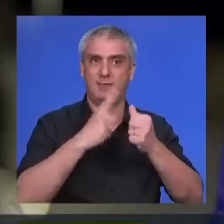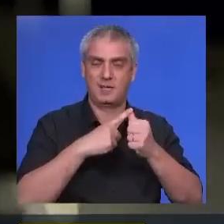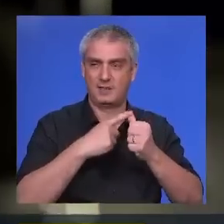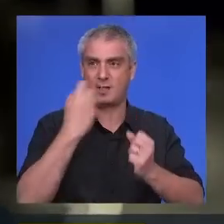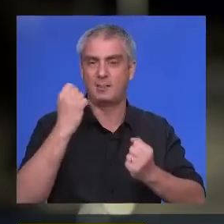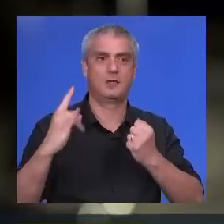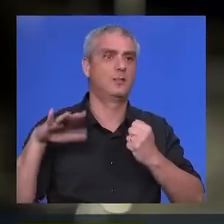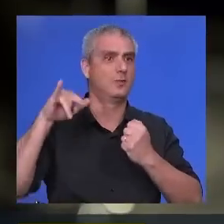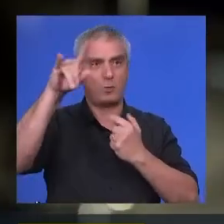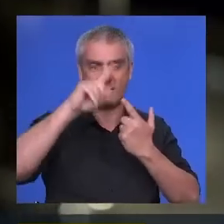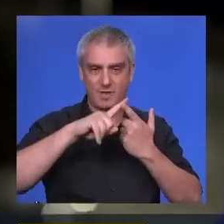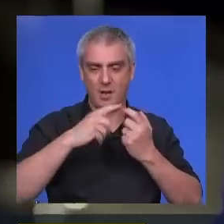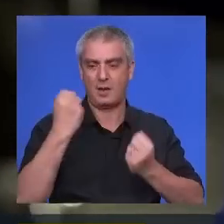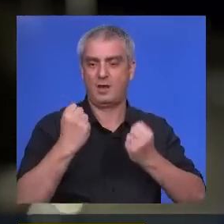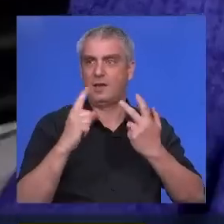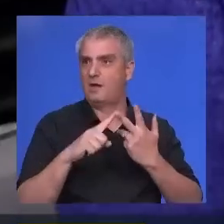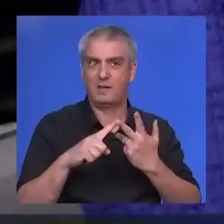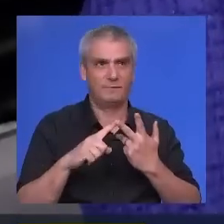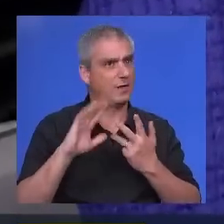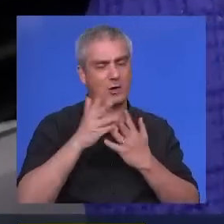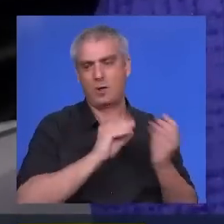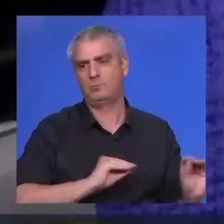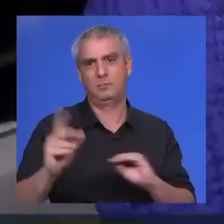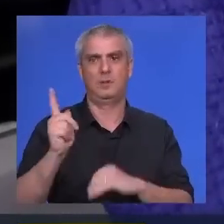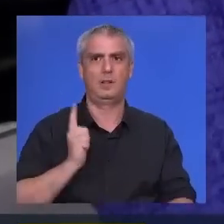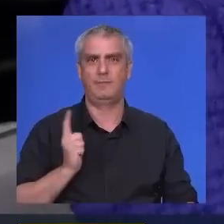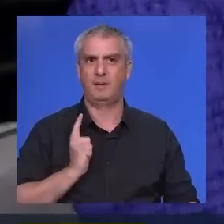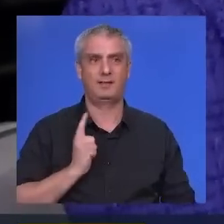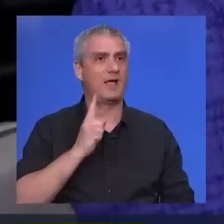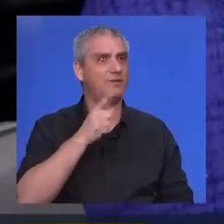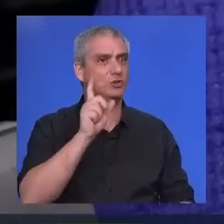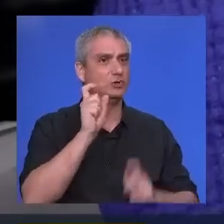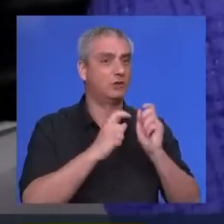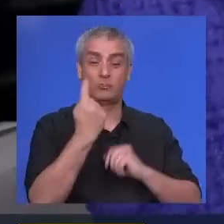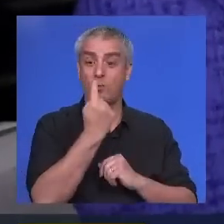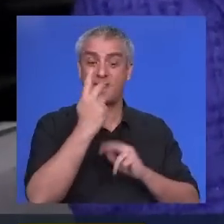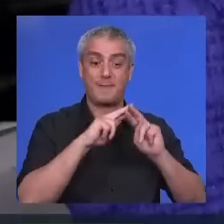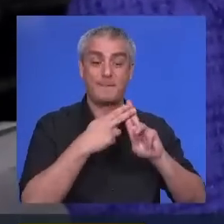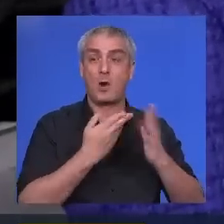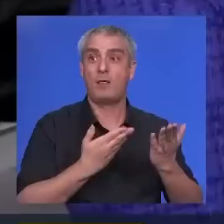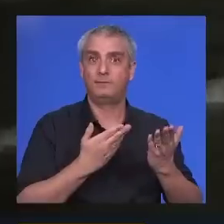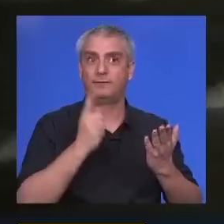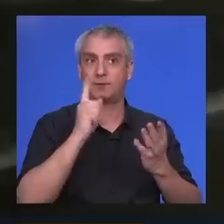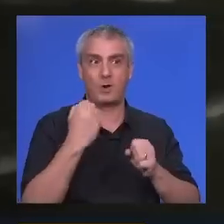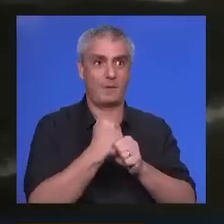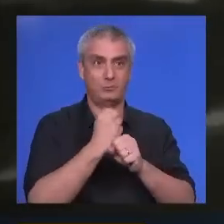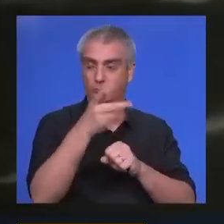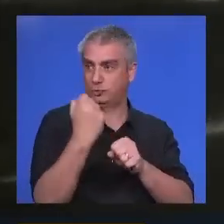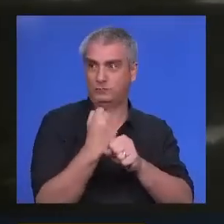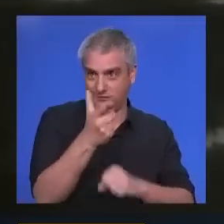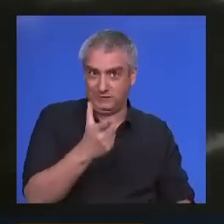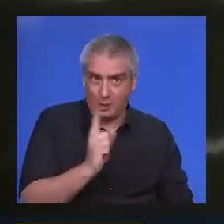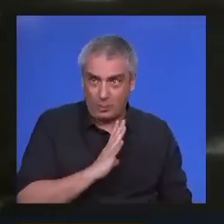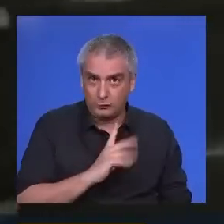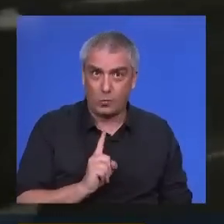תחום הרכב, הכל עבר לידיים פרטיות. כן, אבל זה שיש אנשים בודדים בעולם שיכולים לעשות את מה שאתה עושה, זה לא מסוכן? אני